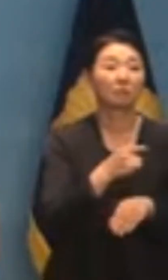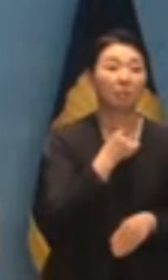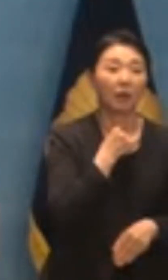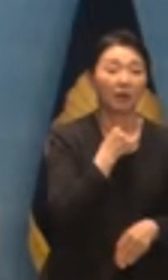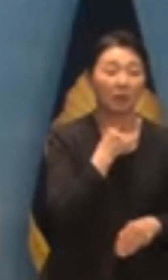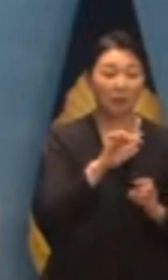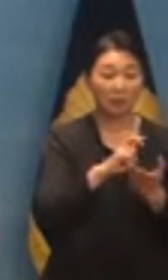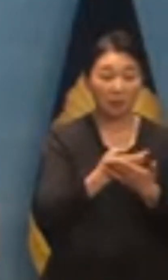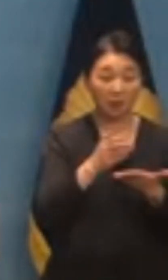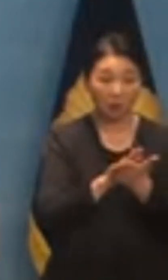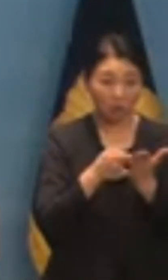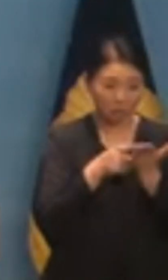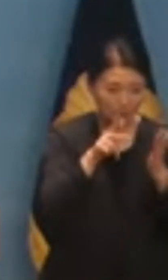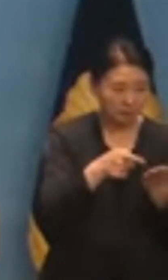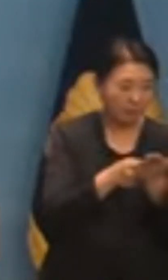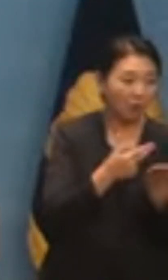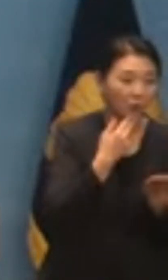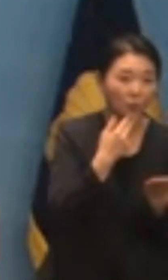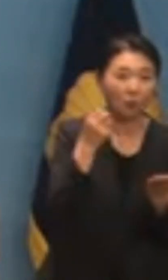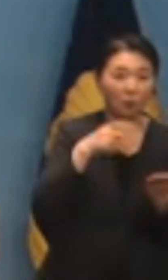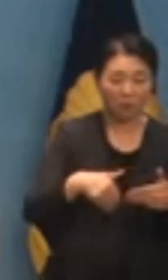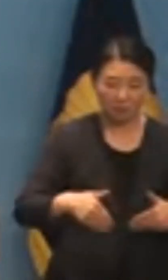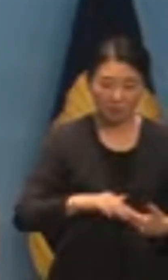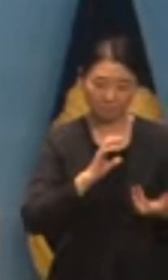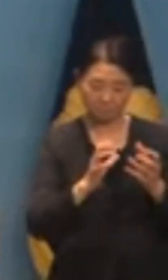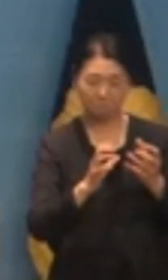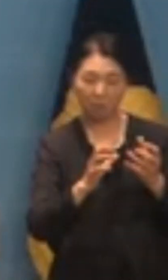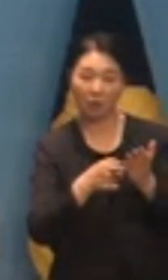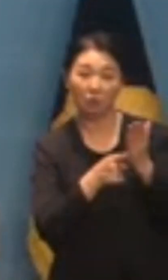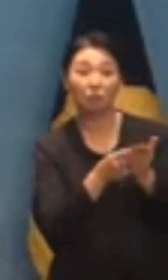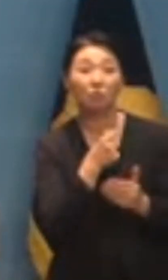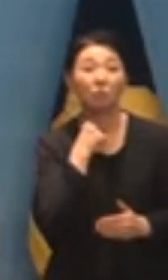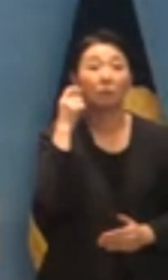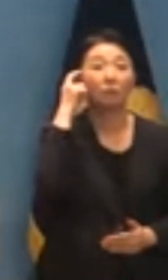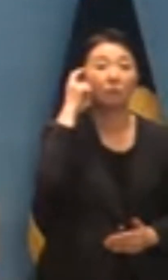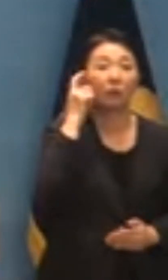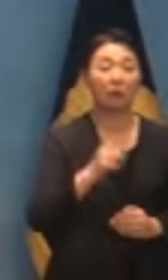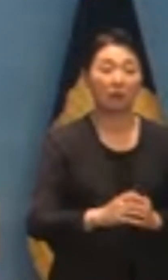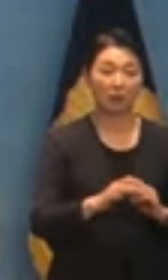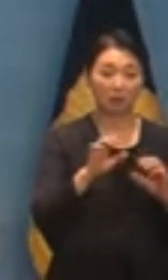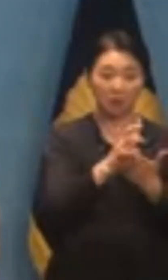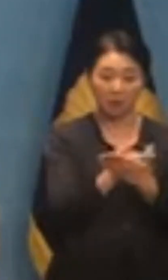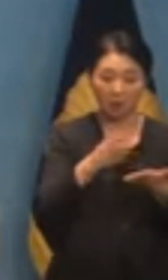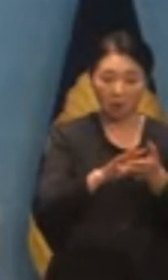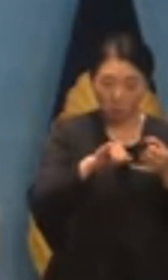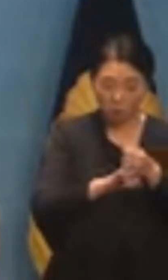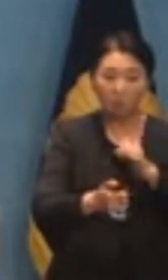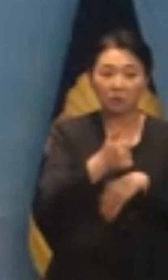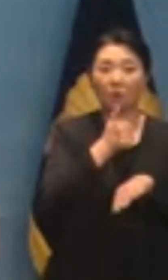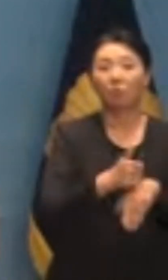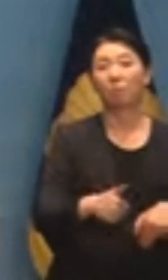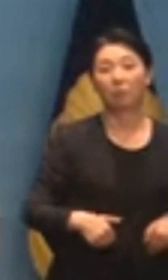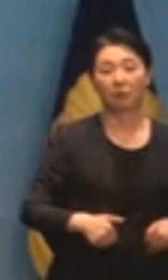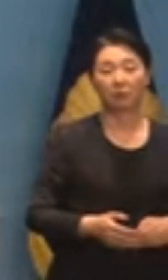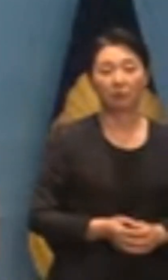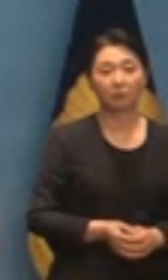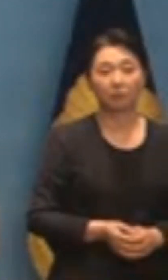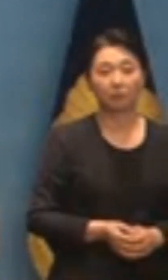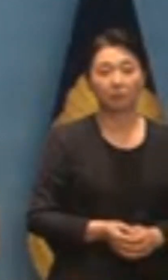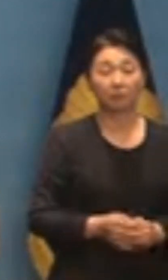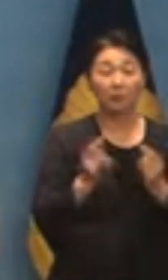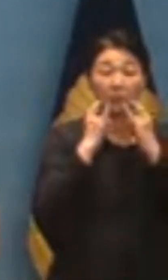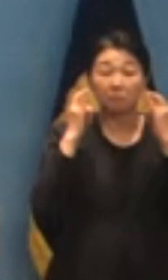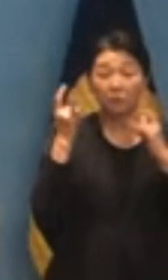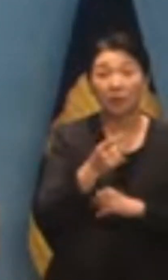개헌 절차법을 지금 발의하지 않고 필요한 논의를 거쳐 추진하려는 이유는 개헌을 반드시 성공시키기 위해서입니다.